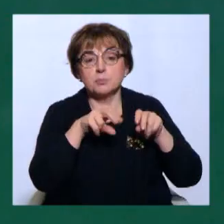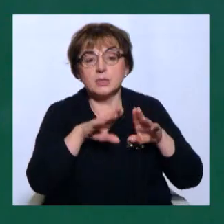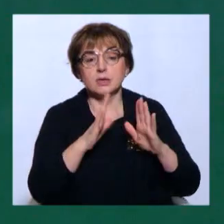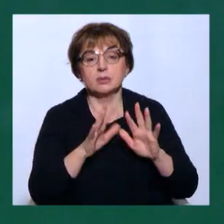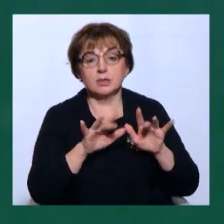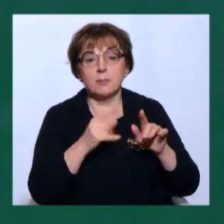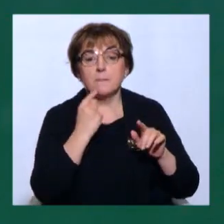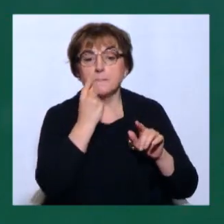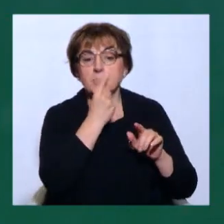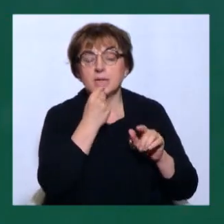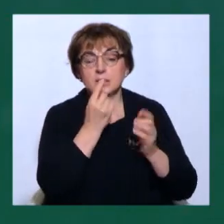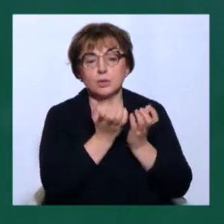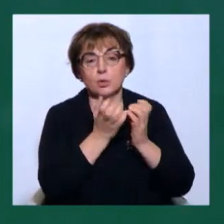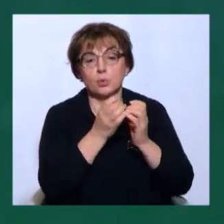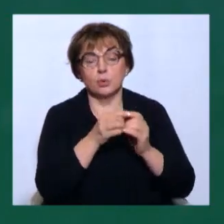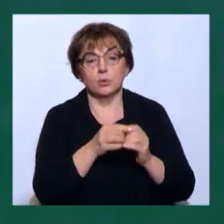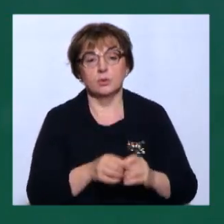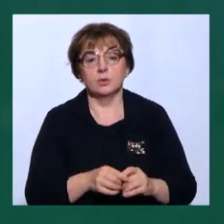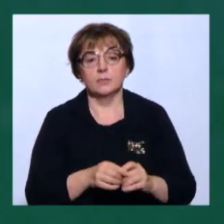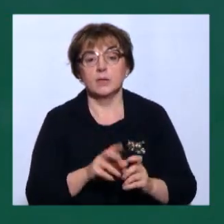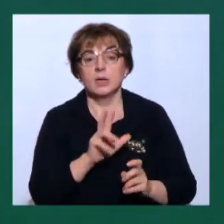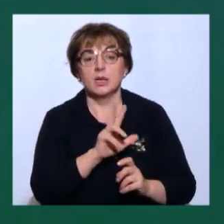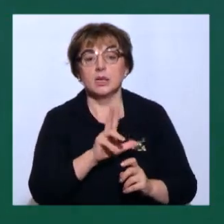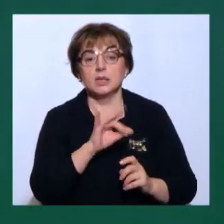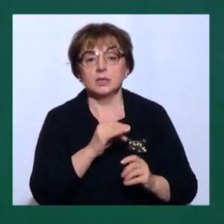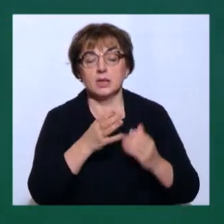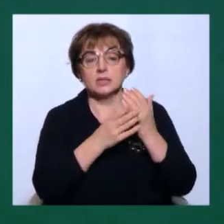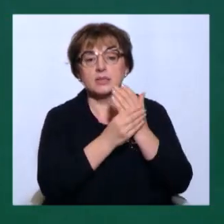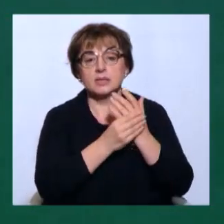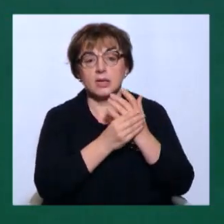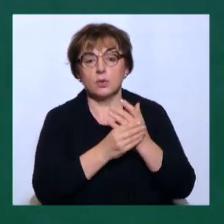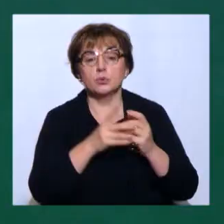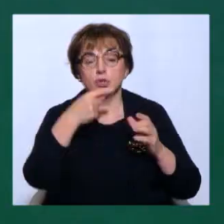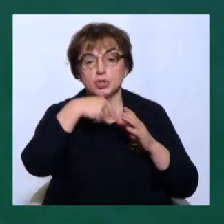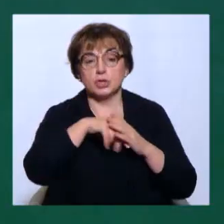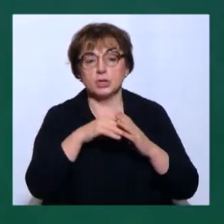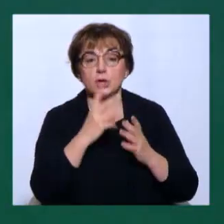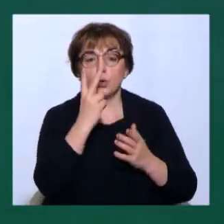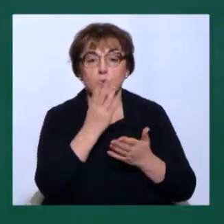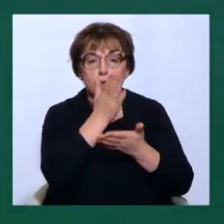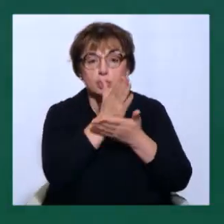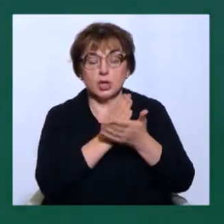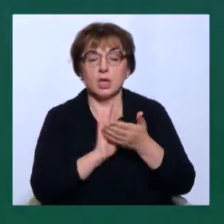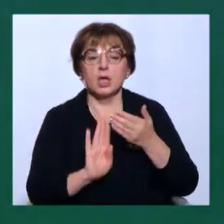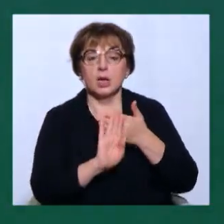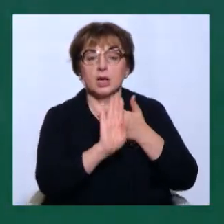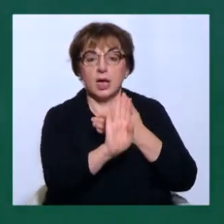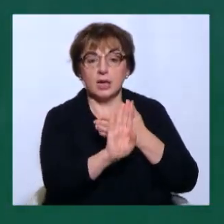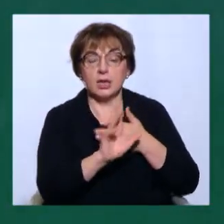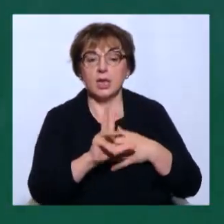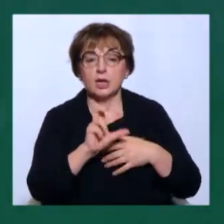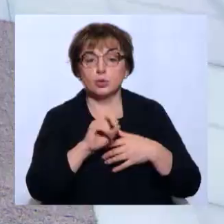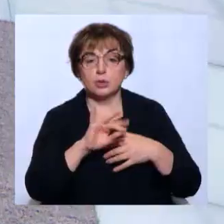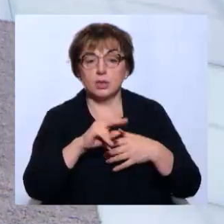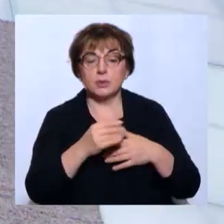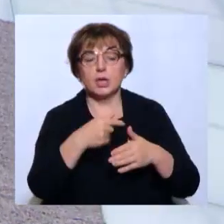არის პირის ღრუ. ჰიდრა სხეული ორი შრისაგან შედგება. გარეთა შრის ექტოდერმა ეწოდება,